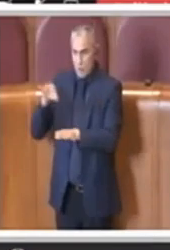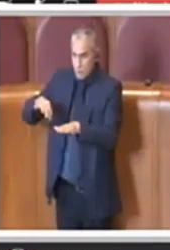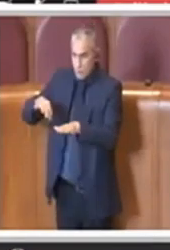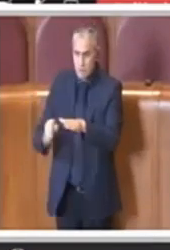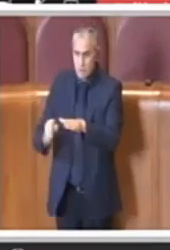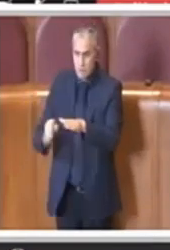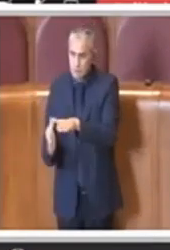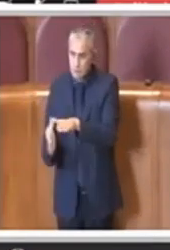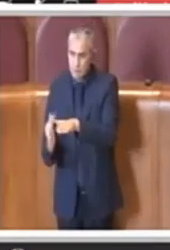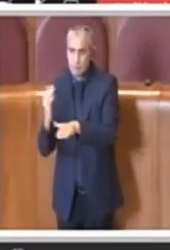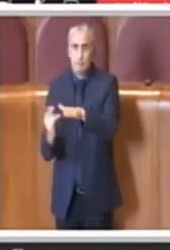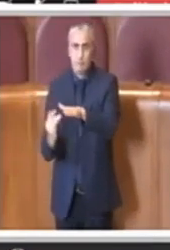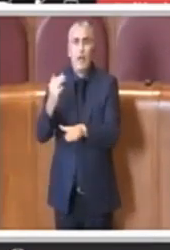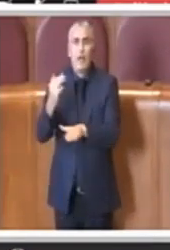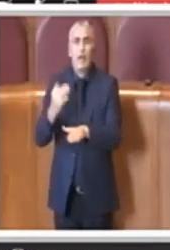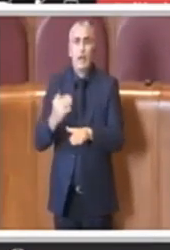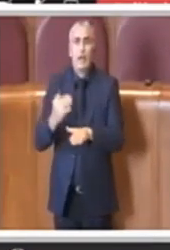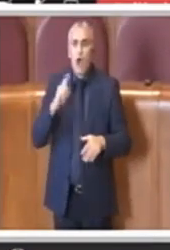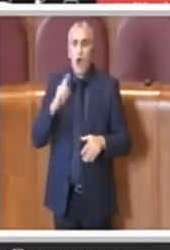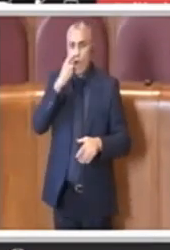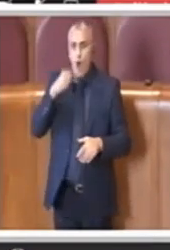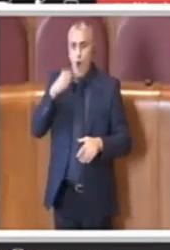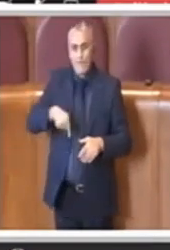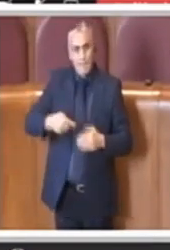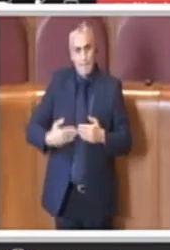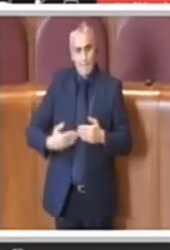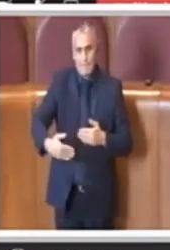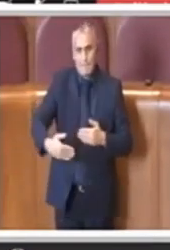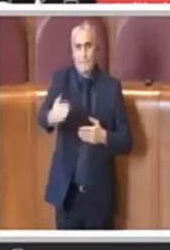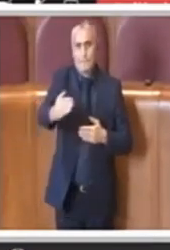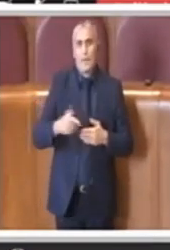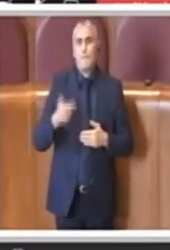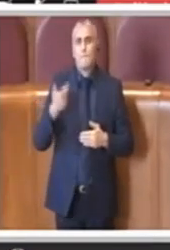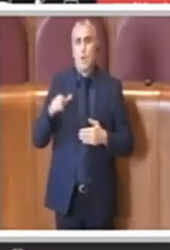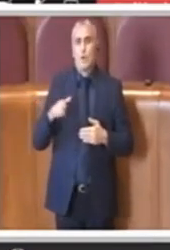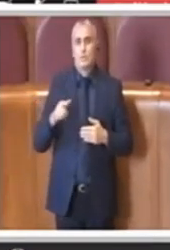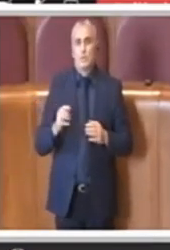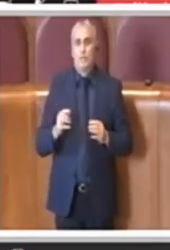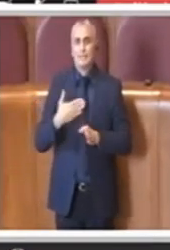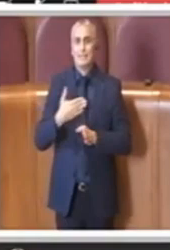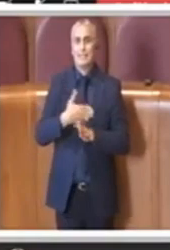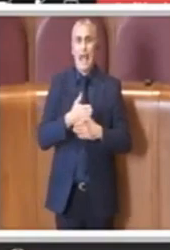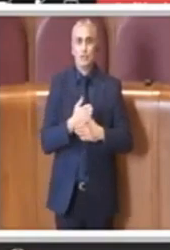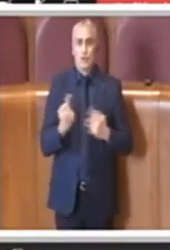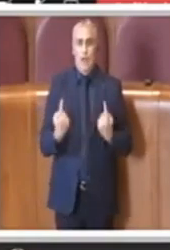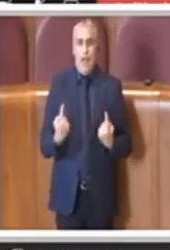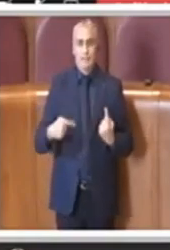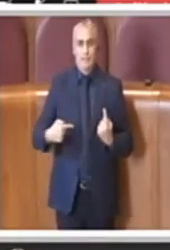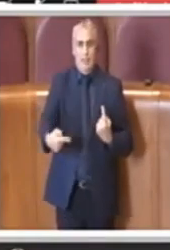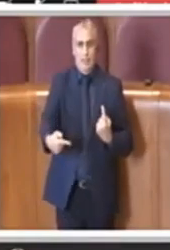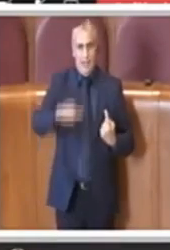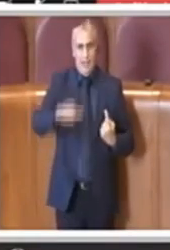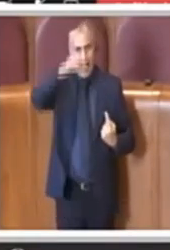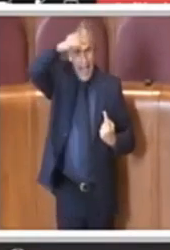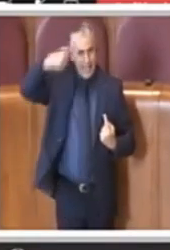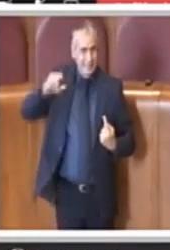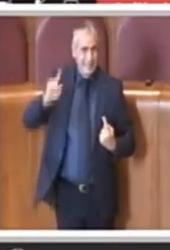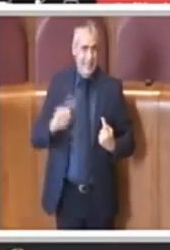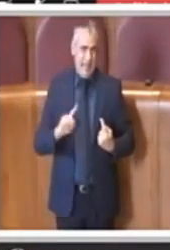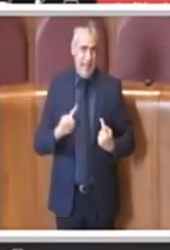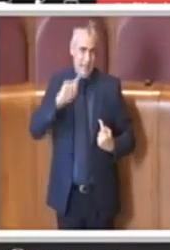poi rimessi a dimora da novembre in poi, perché sappiamo che comunque la stagione ottimale, appunto, avviene nei periodi più